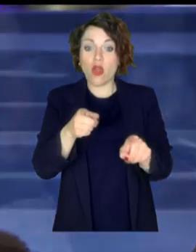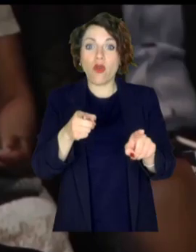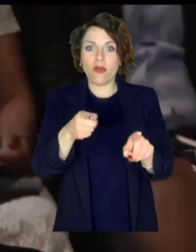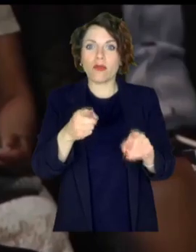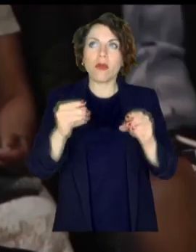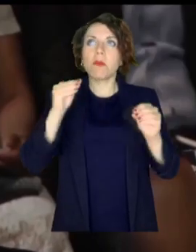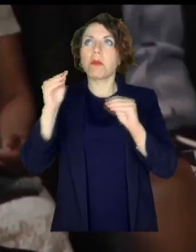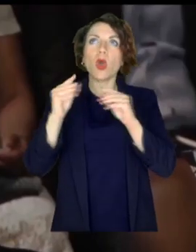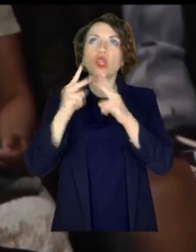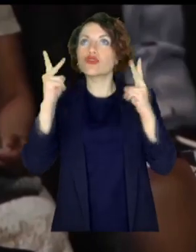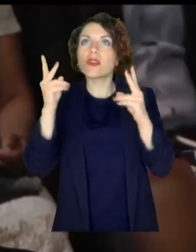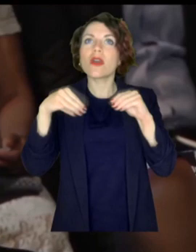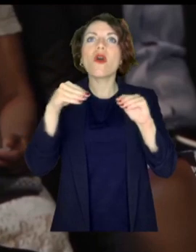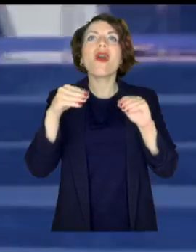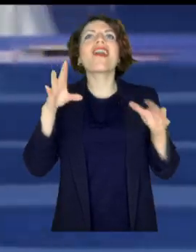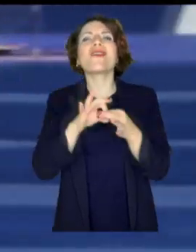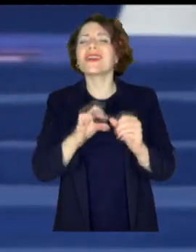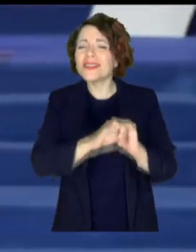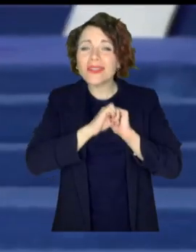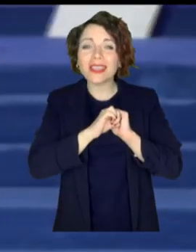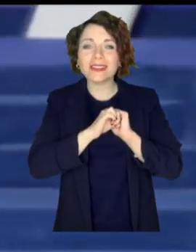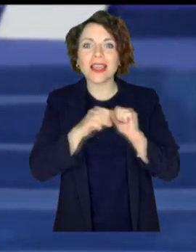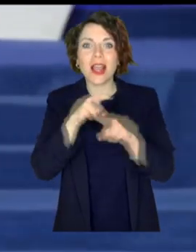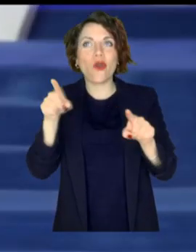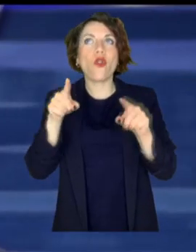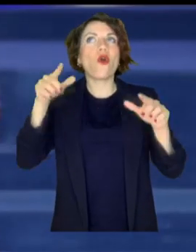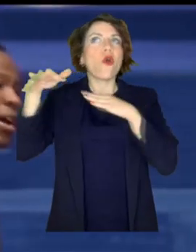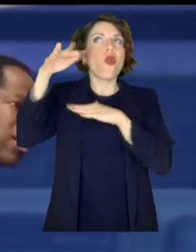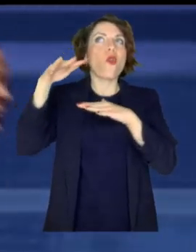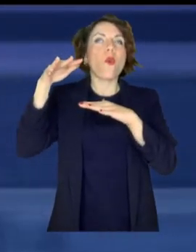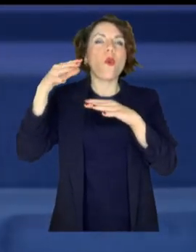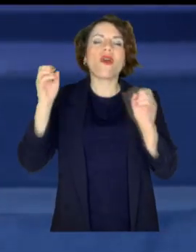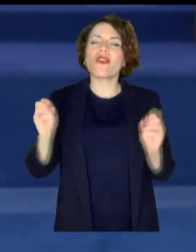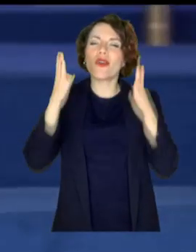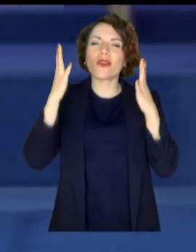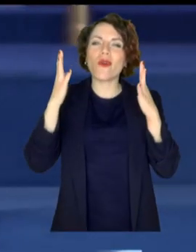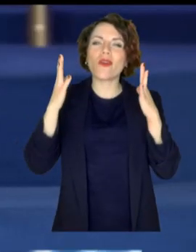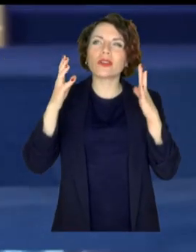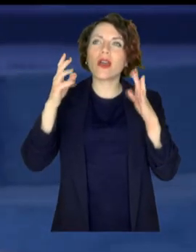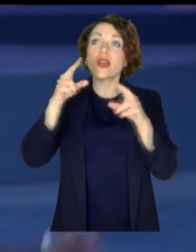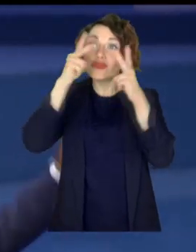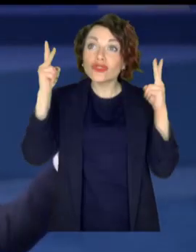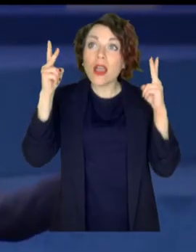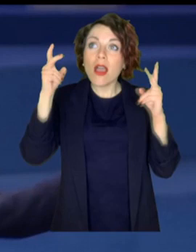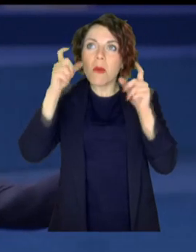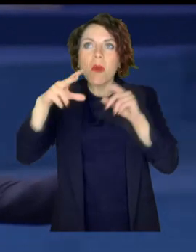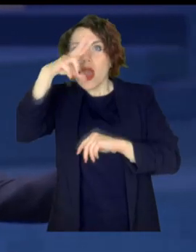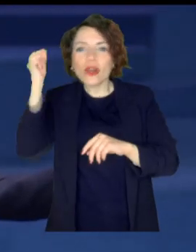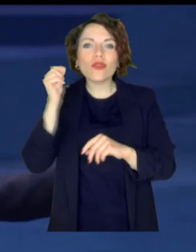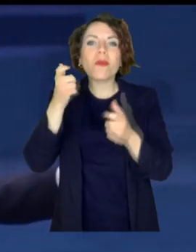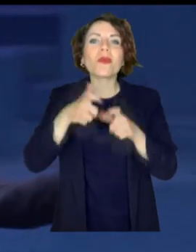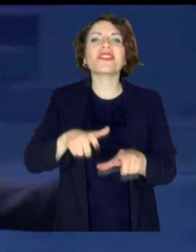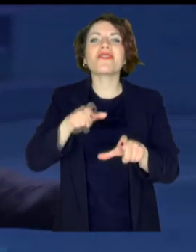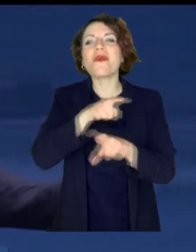loro fede. Hanno una posizione gloriosa. Sono riconosciuti in cielo in virtù della loro